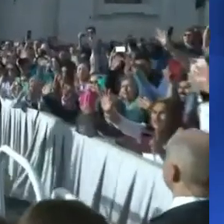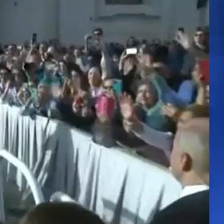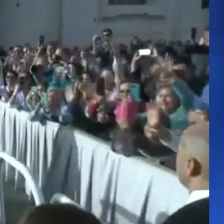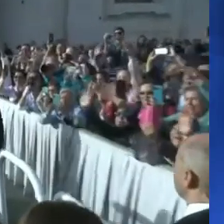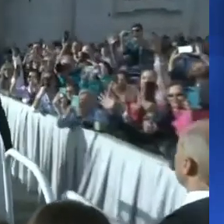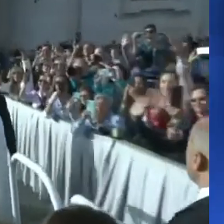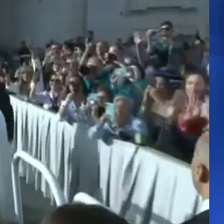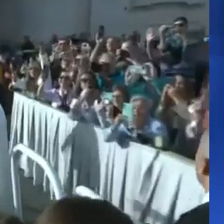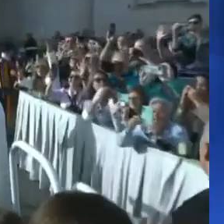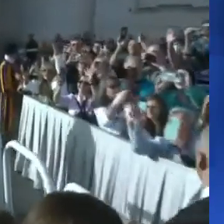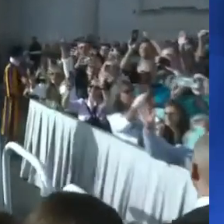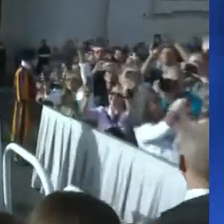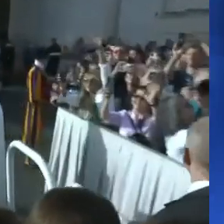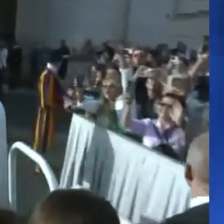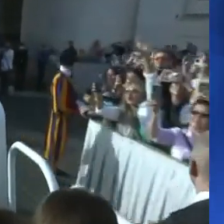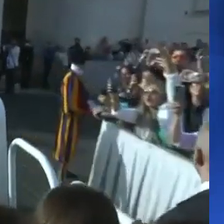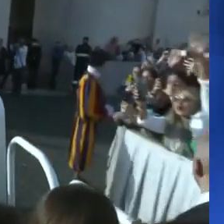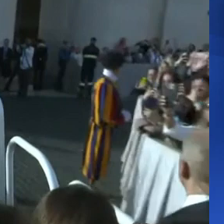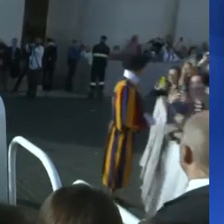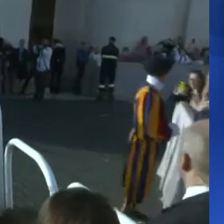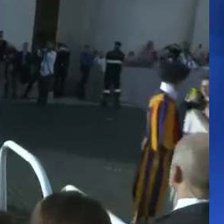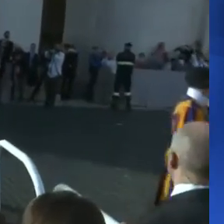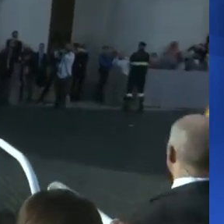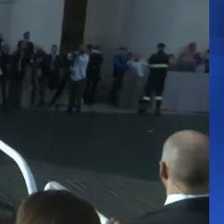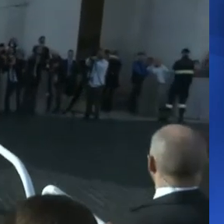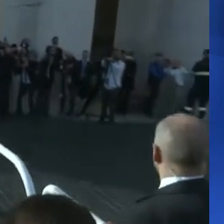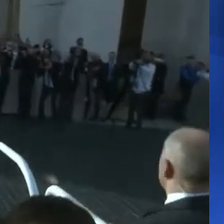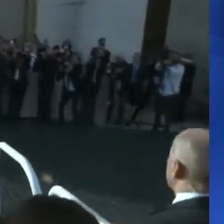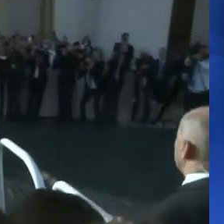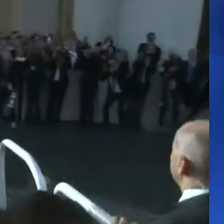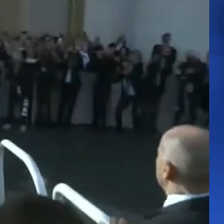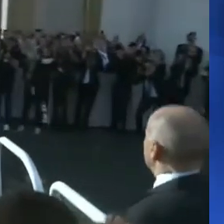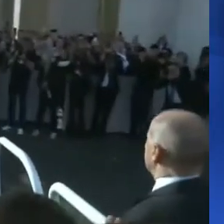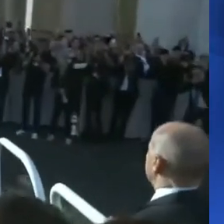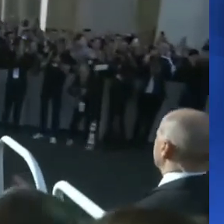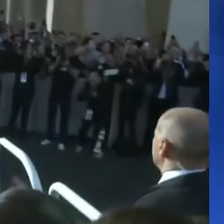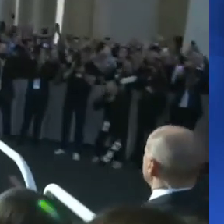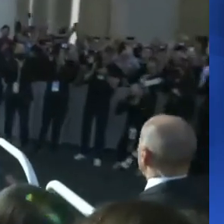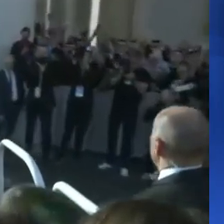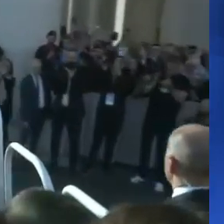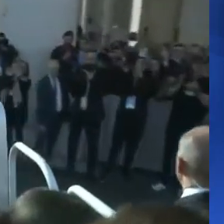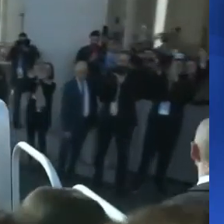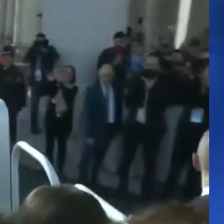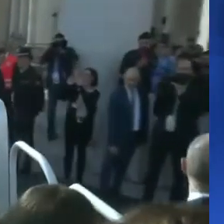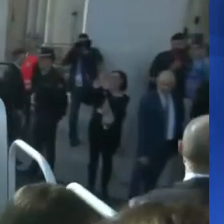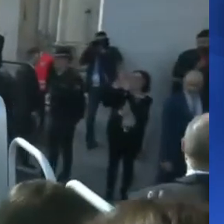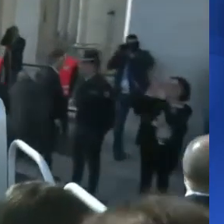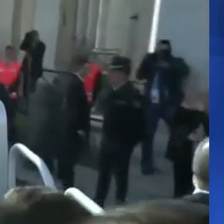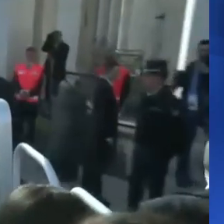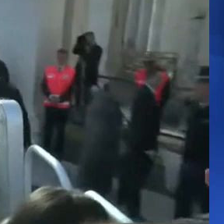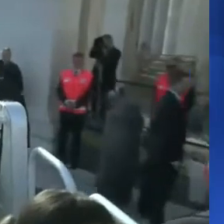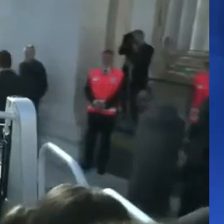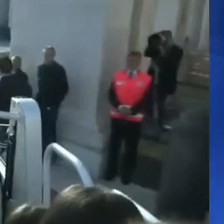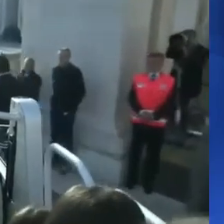تحية خاصة إلى المؤمنين القادمين من جمهورية العراق، إلى المؤمنين القادمين من